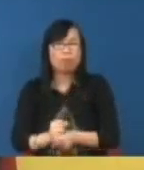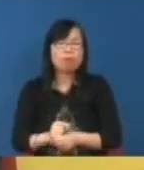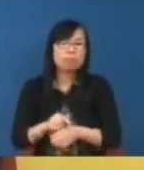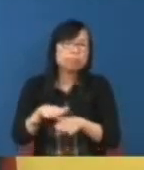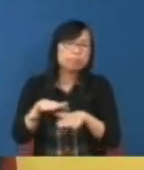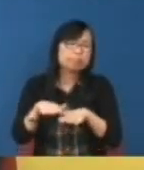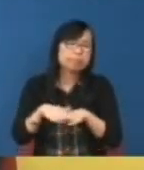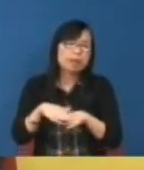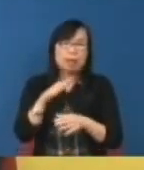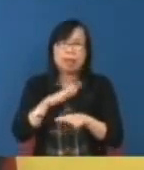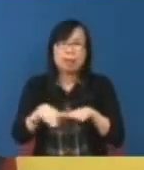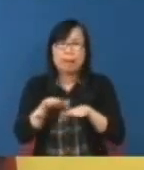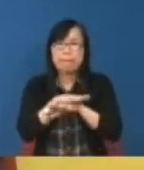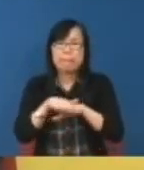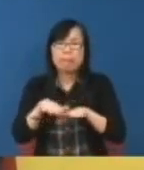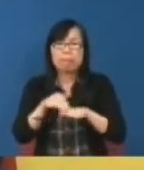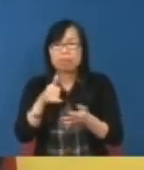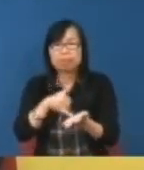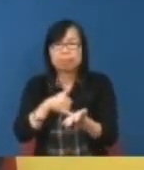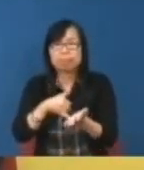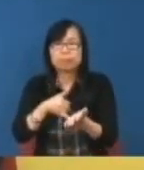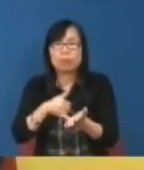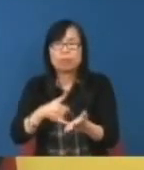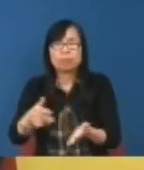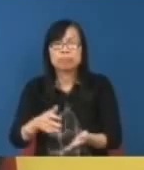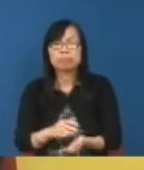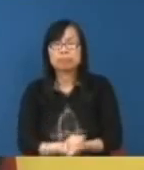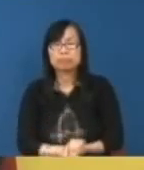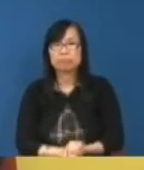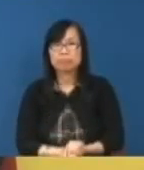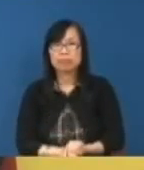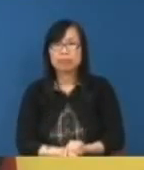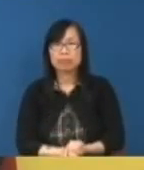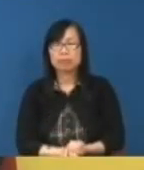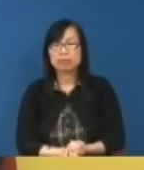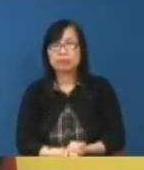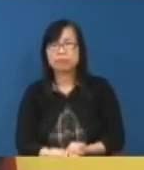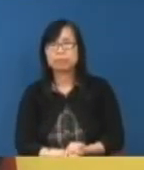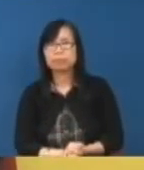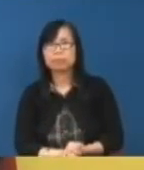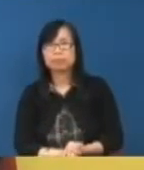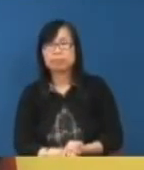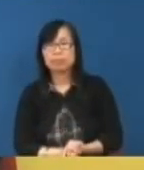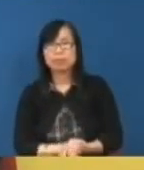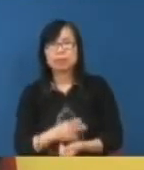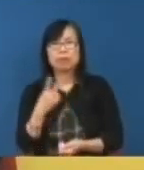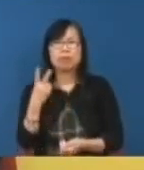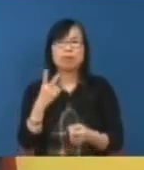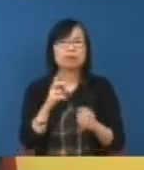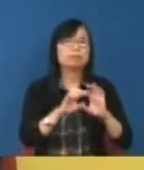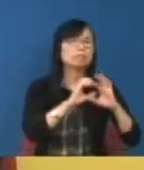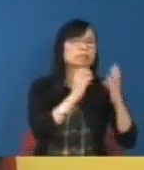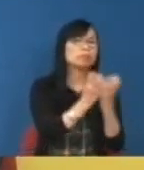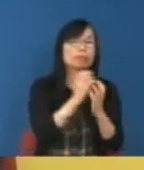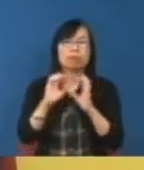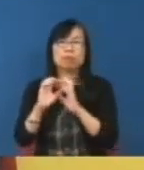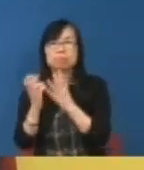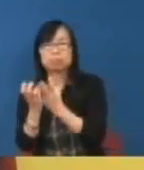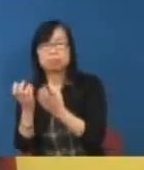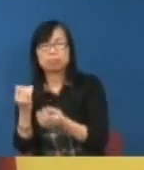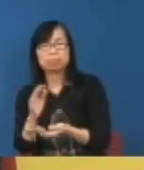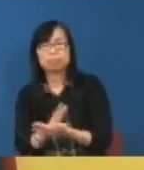定啊，薪水更冇保障啊，都有嘅。咁即係兩者不遑多讓啦，係咪兩個民仔？係咪